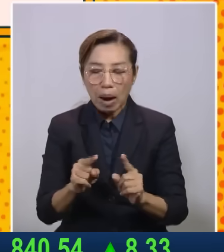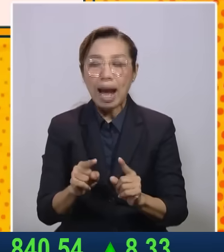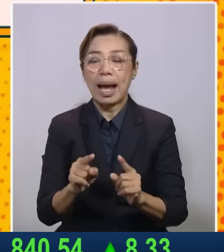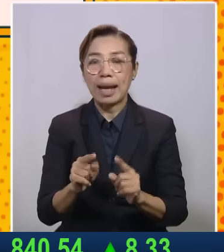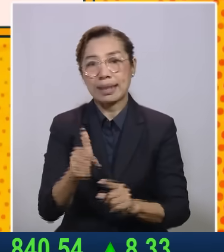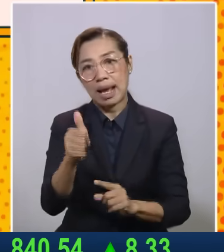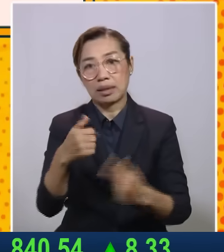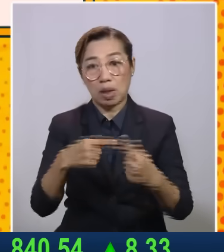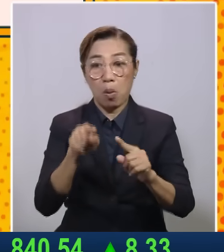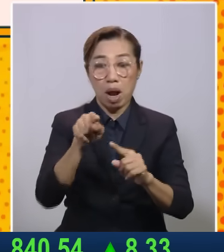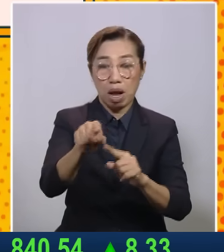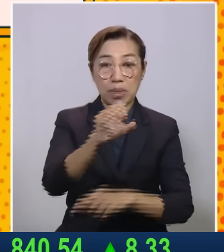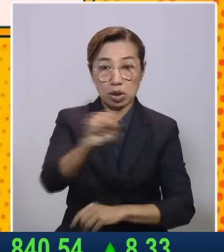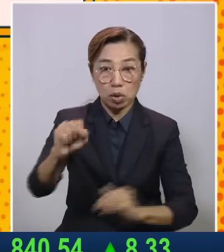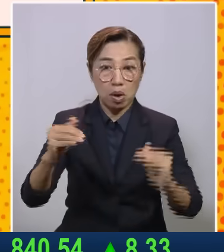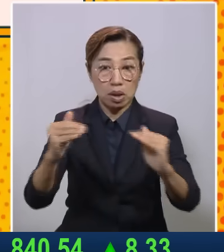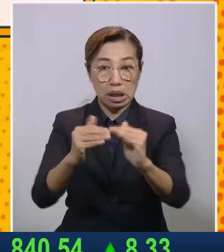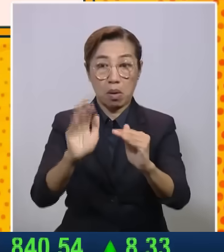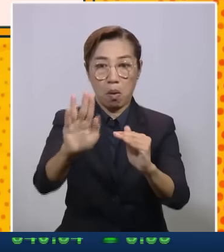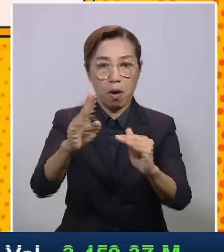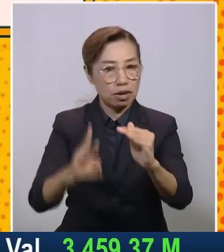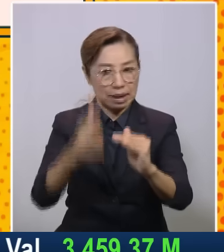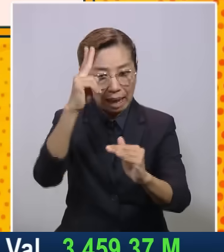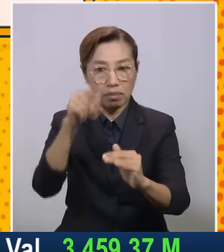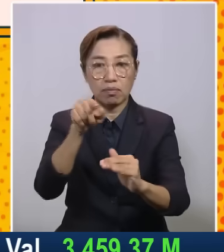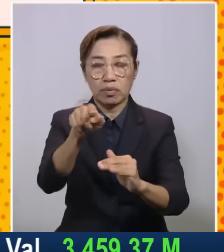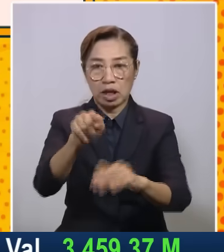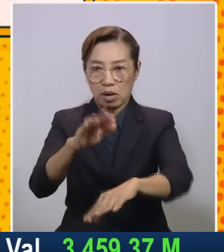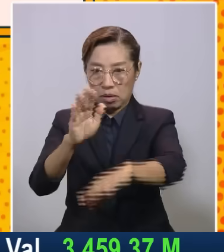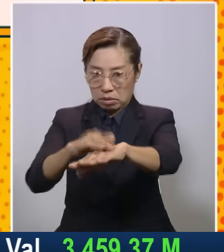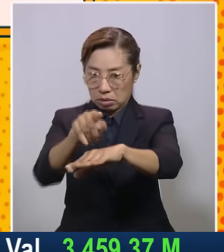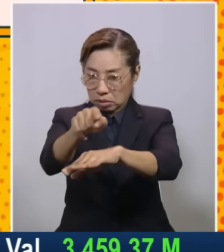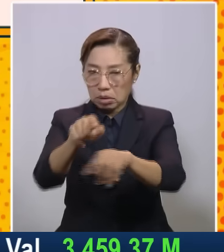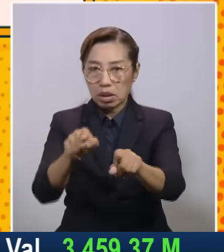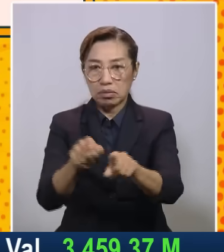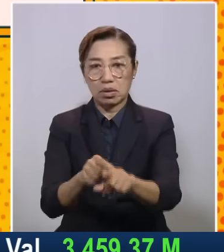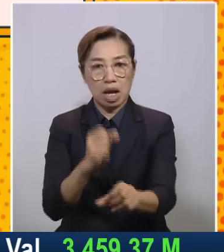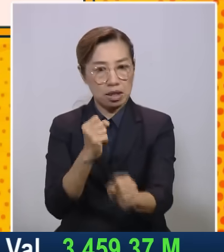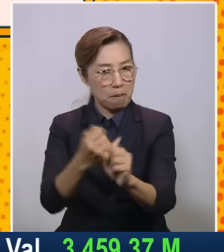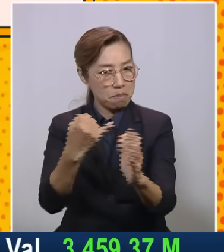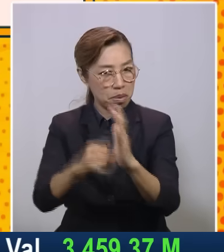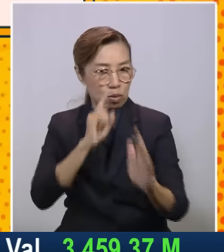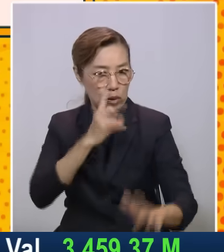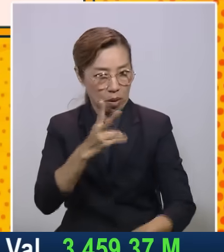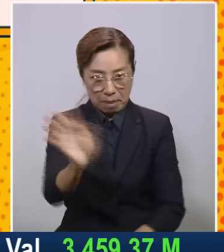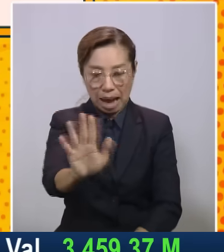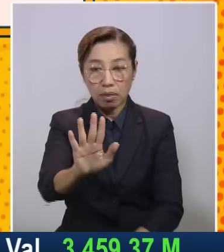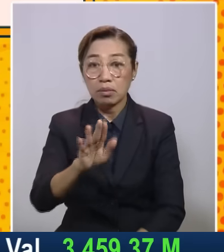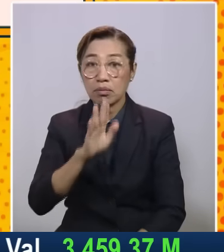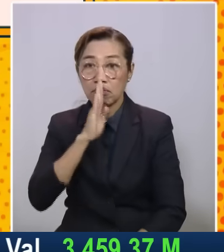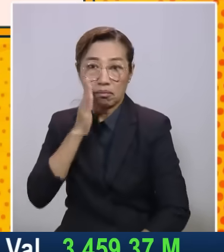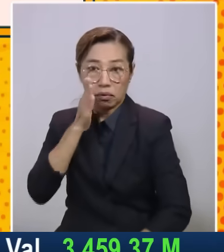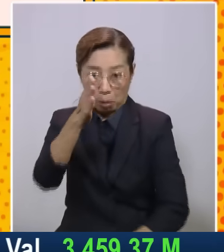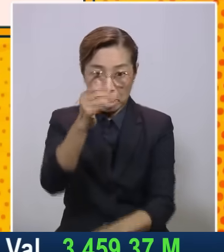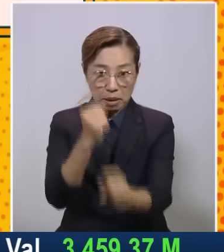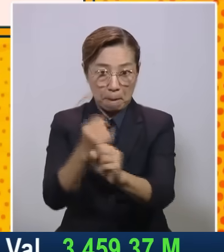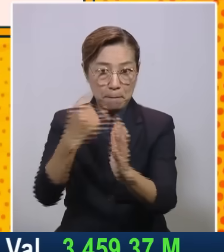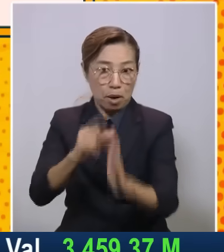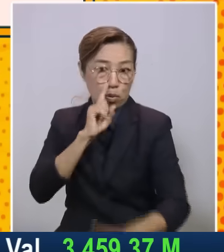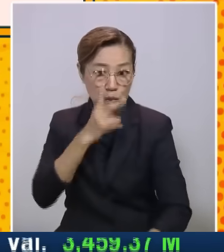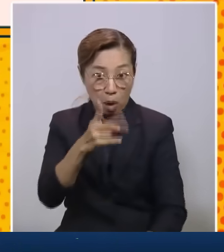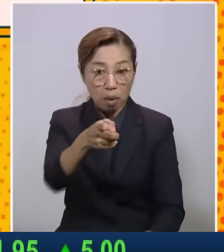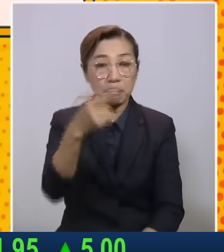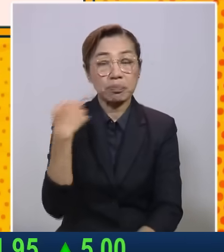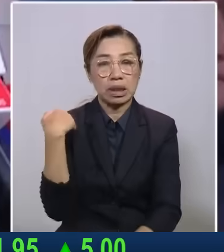สิทธิ์พึงมีทั้งหมดนะฮะแล้วก็ให้ค่าโทษไปตลอดสมัยประชุมหากมีพฤติกรรมใดๆที่เข้าข่ายคุกคามทางเพศ